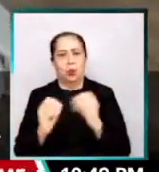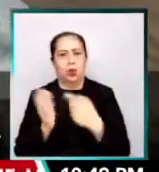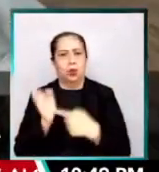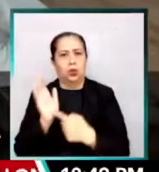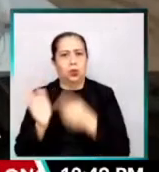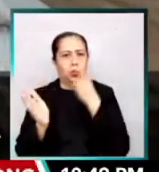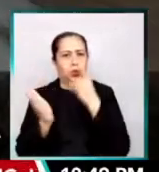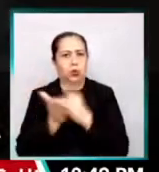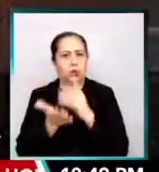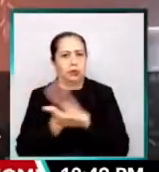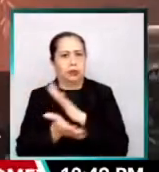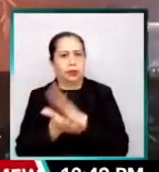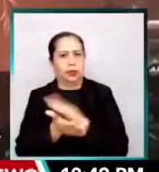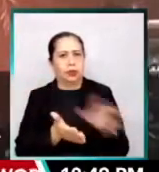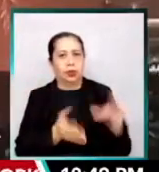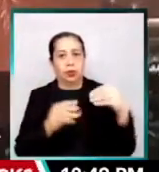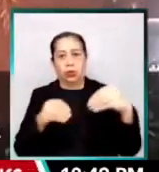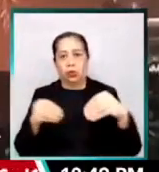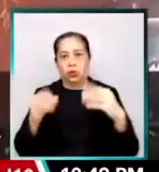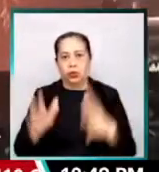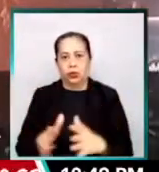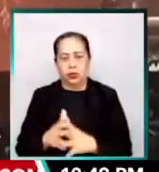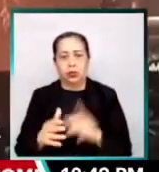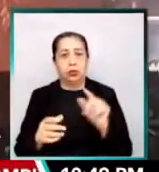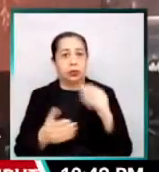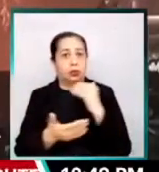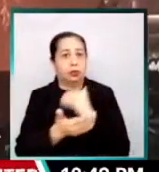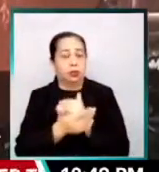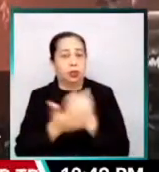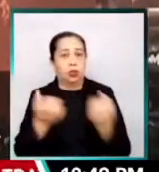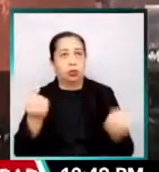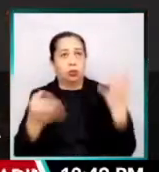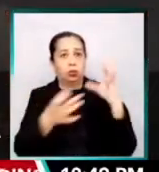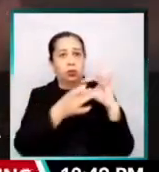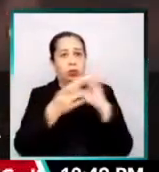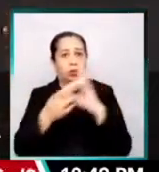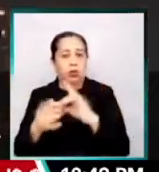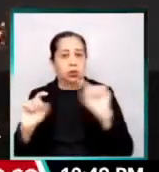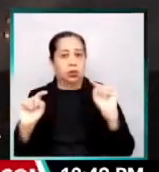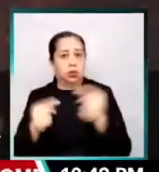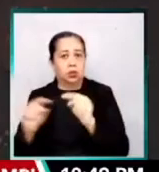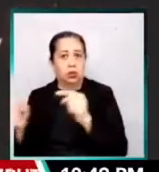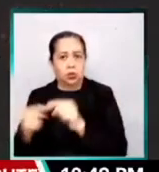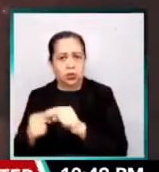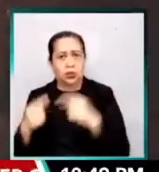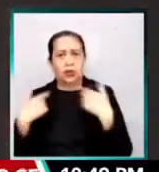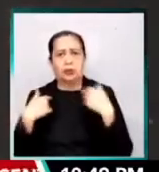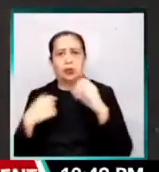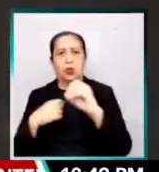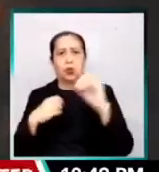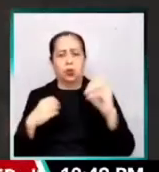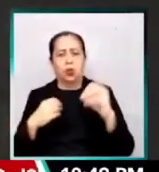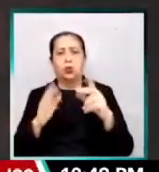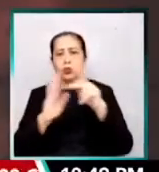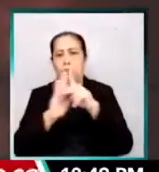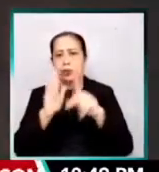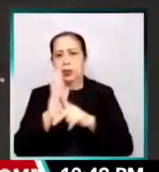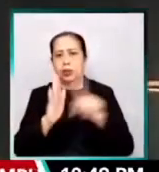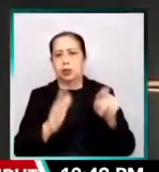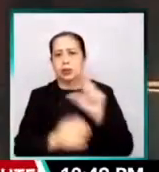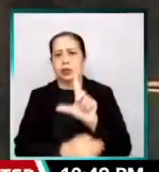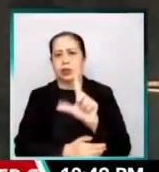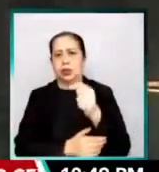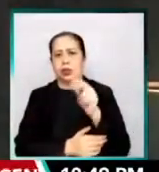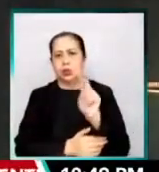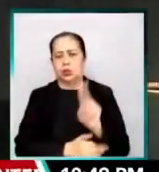ang nagtitinda. Para maiwasan ang fireworks-related injuries, may kanya-kanya namang patakaran ang mga lokal na pamahalaan.